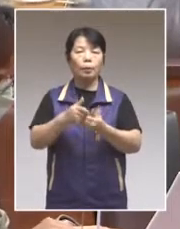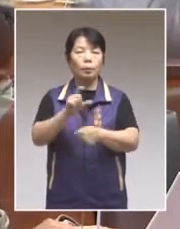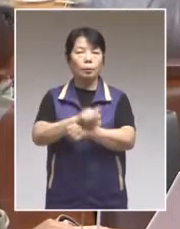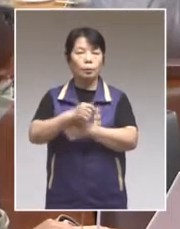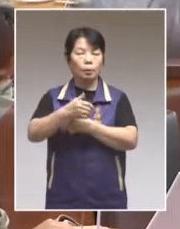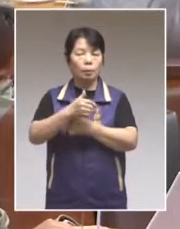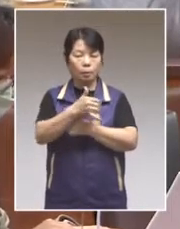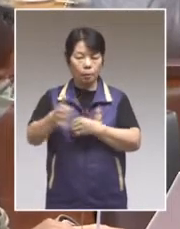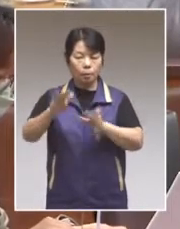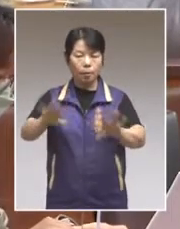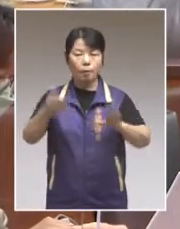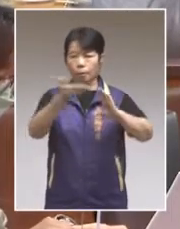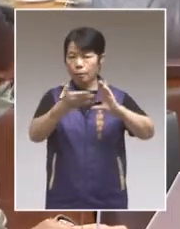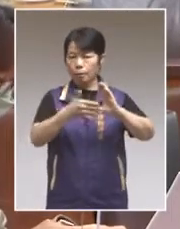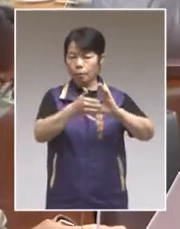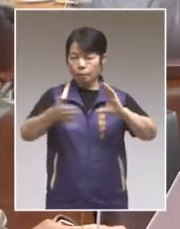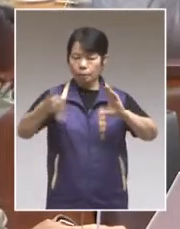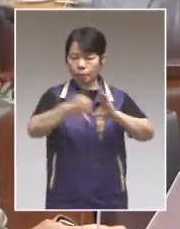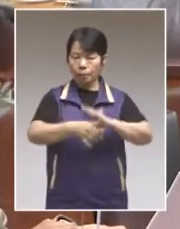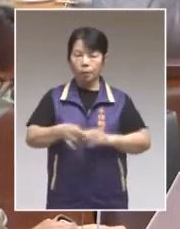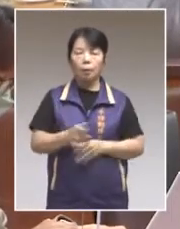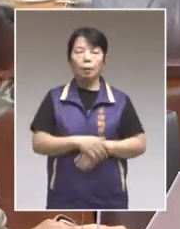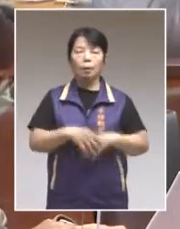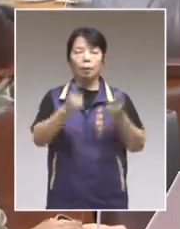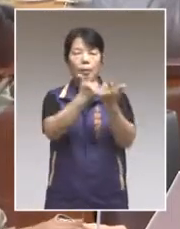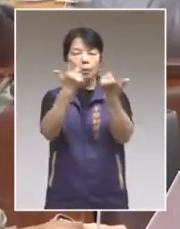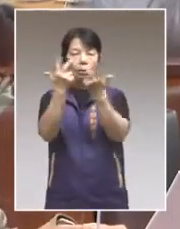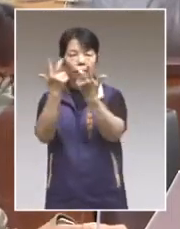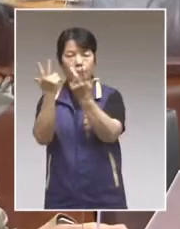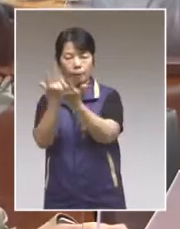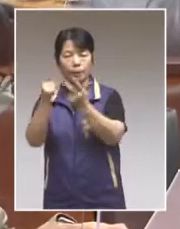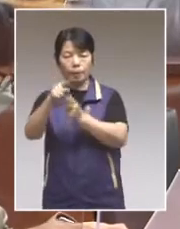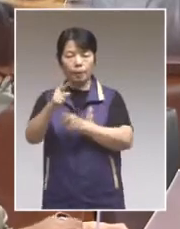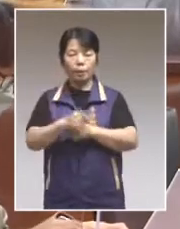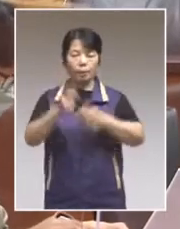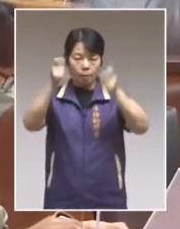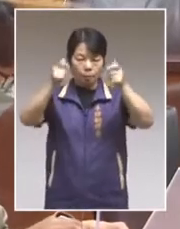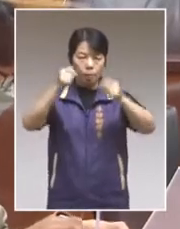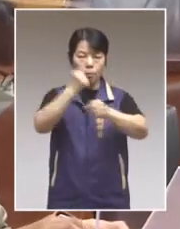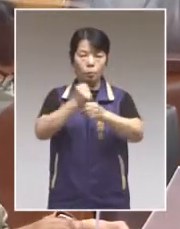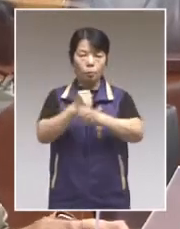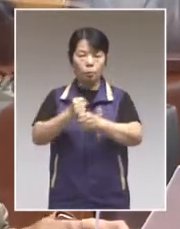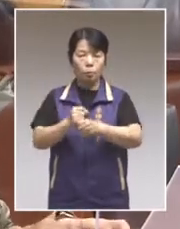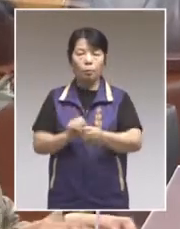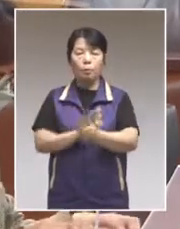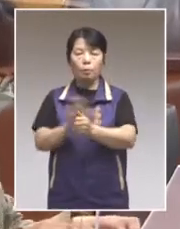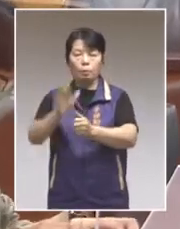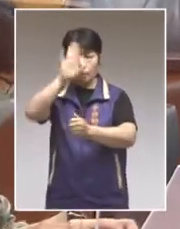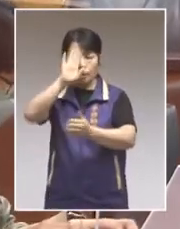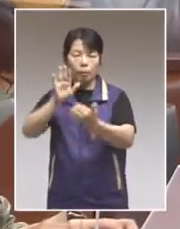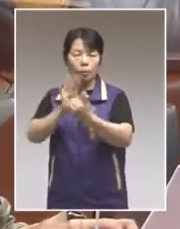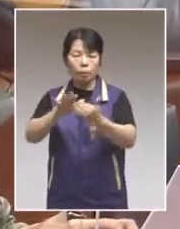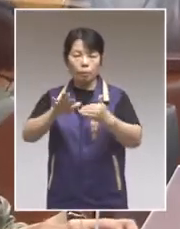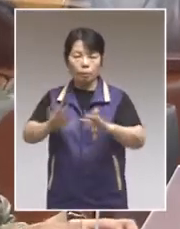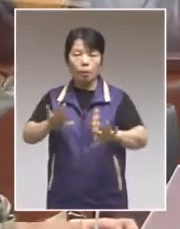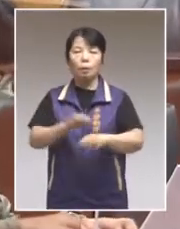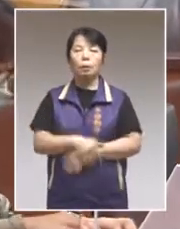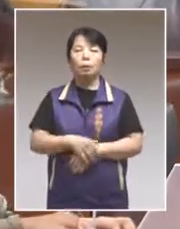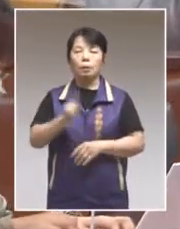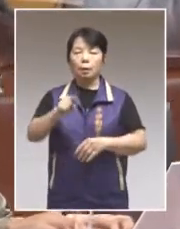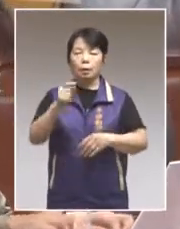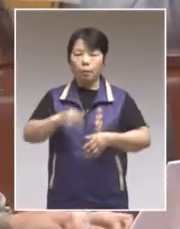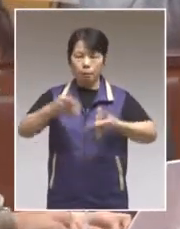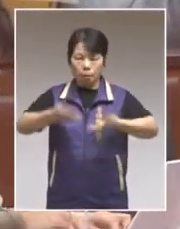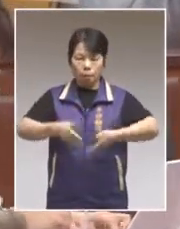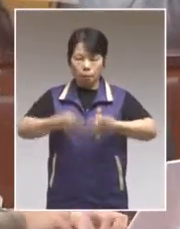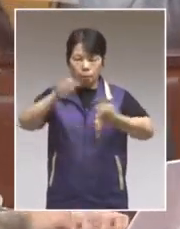政论节目上有指，就是双北跟高雄的防疫作为，那有提到就是高雄在轻重症分流做得很好，那